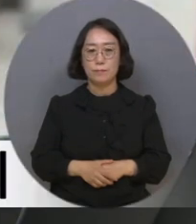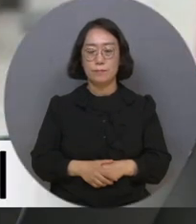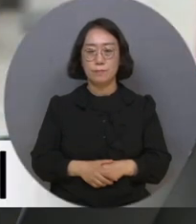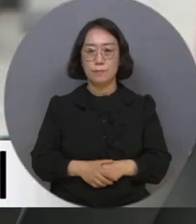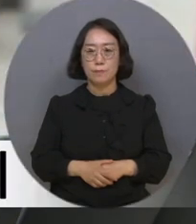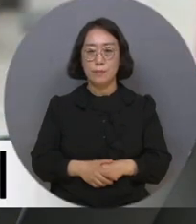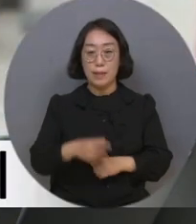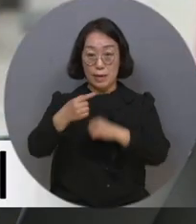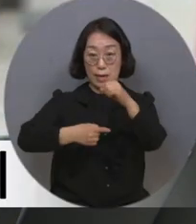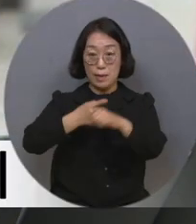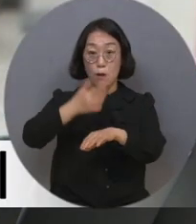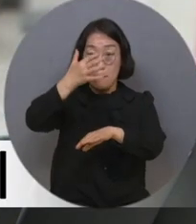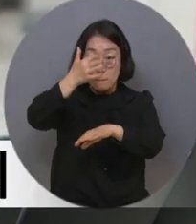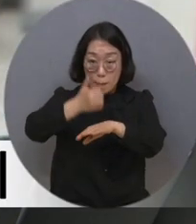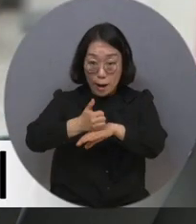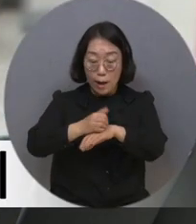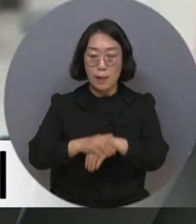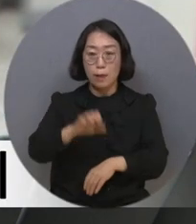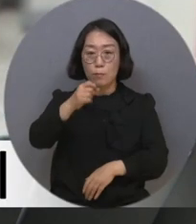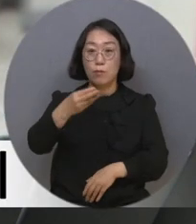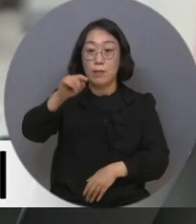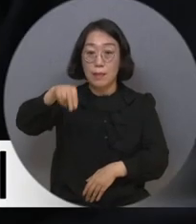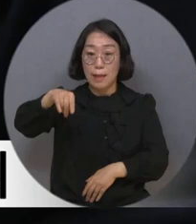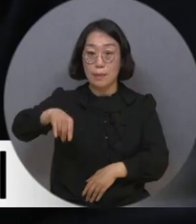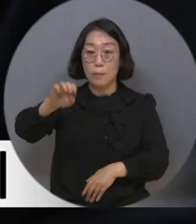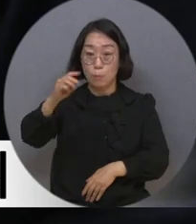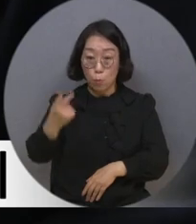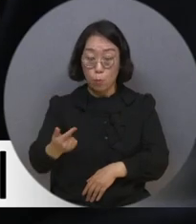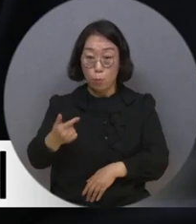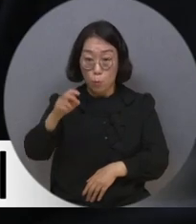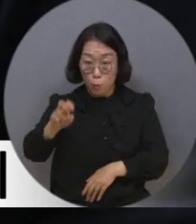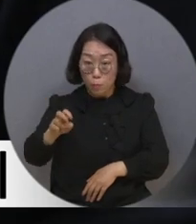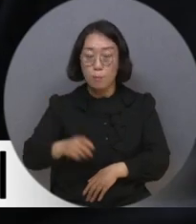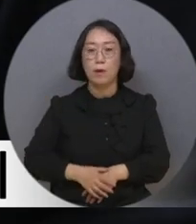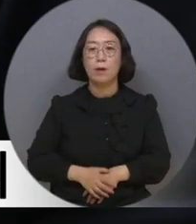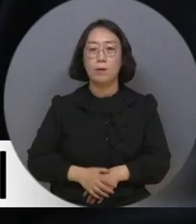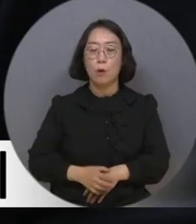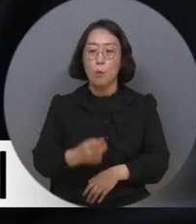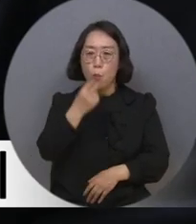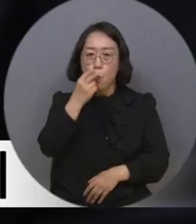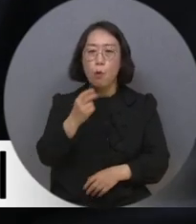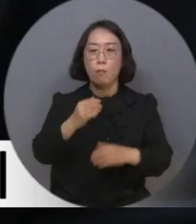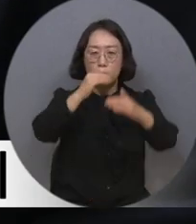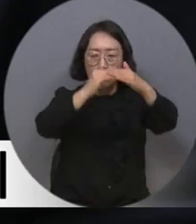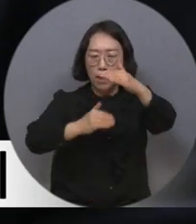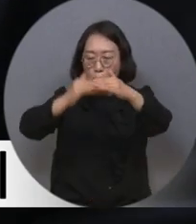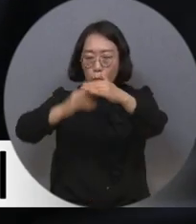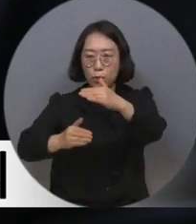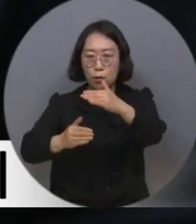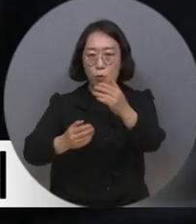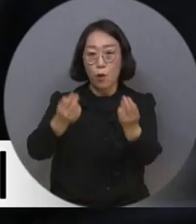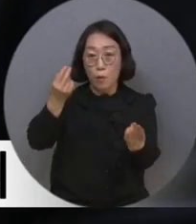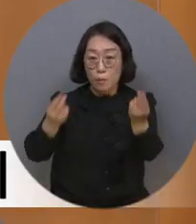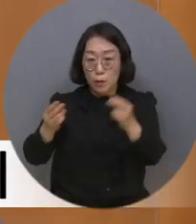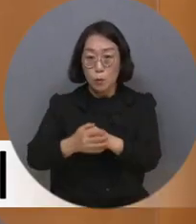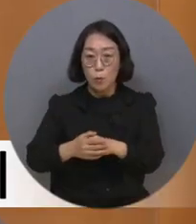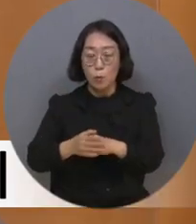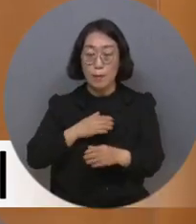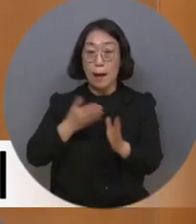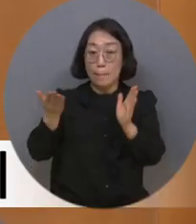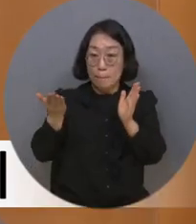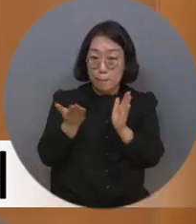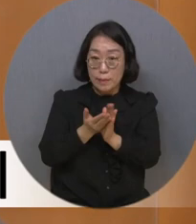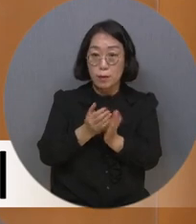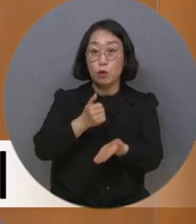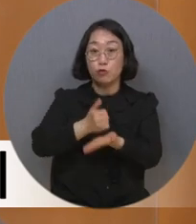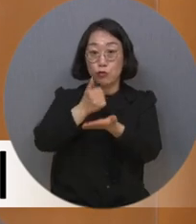이르면 연말부터 플랫폼을 통해 여러 보험회사의 온라인 보험 상품을 한눈에 비교하고 가장 적합한 상품을 추천받아